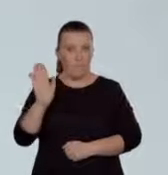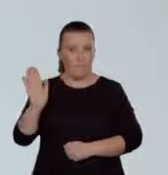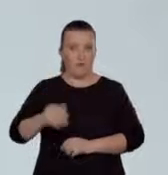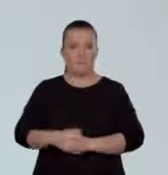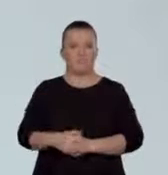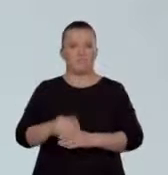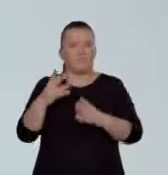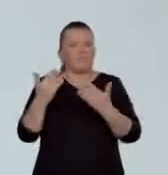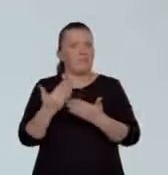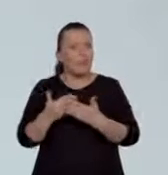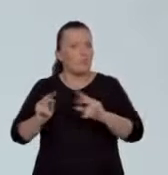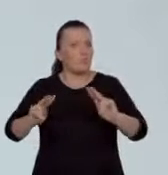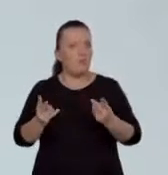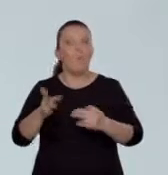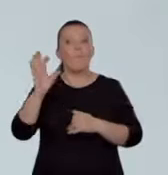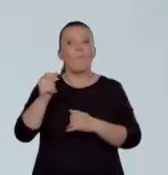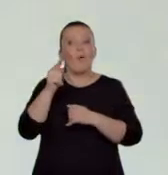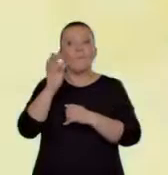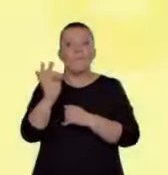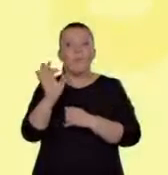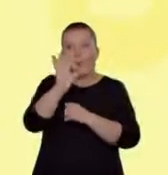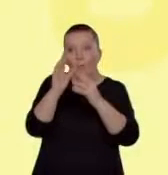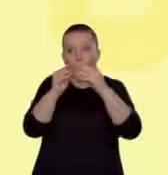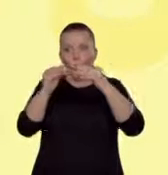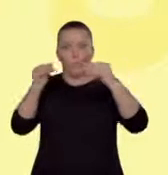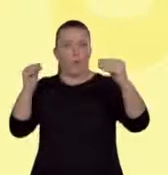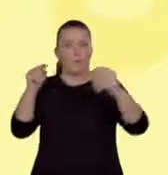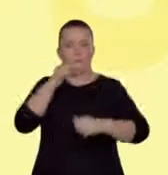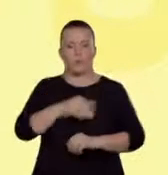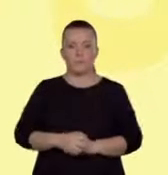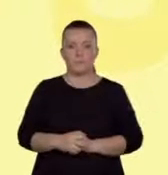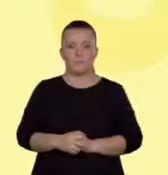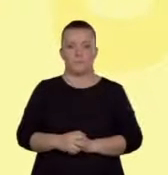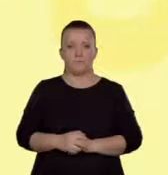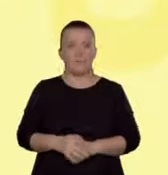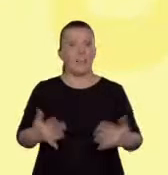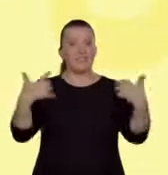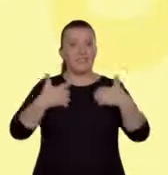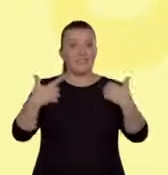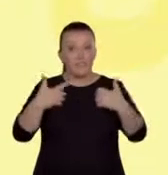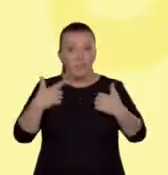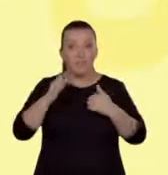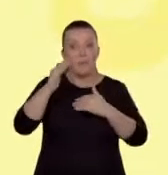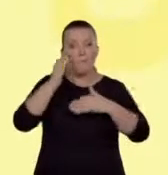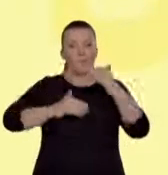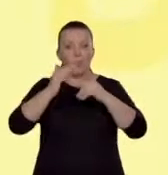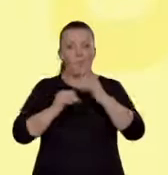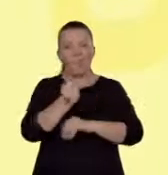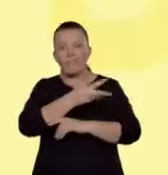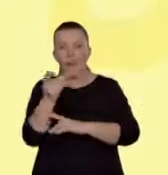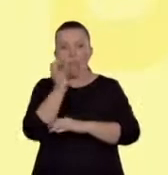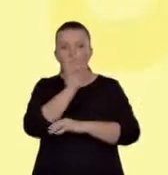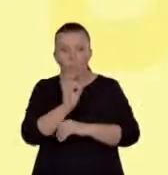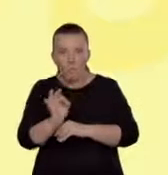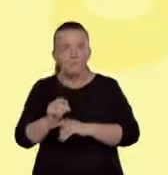to możliwe jedynie dzięki jej wydłużonemu kształtowi. Zwierzęta, jako organizmy wielokomórkowe, również musiały